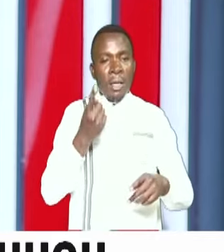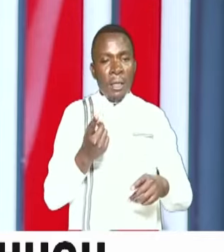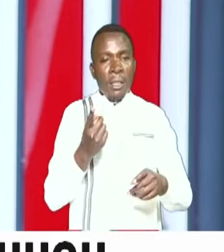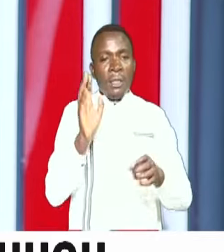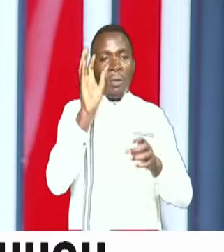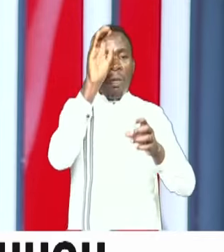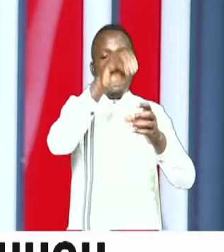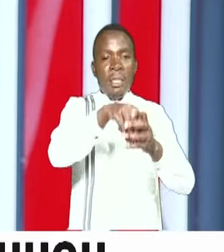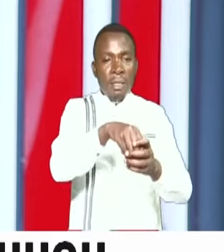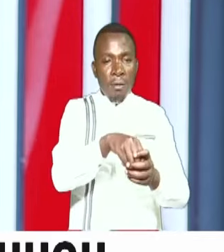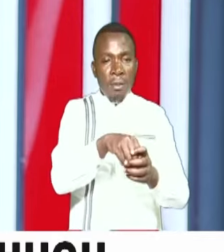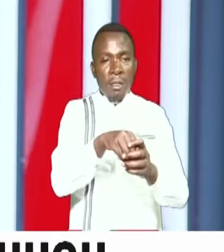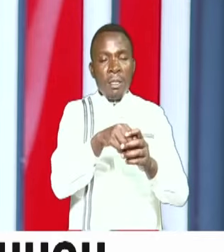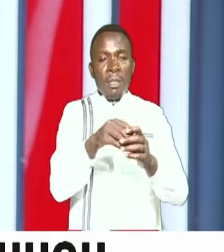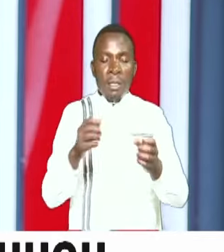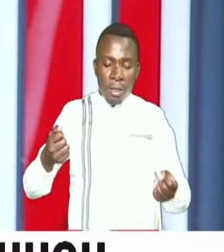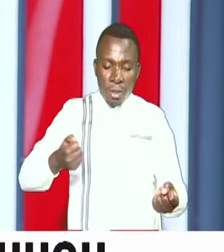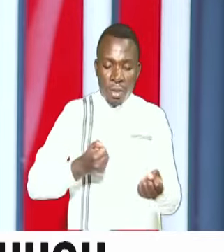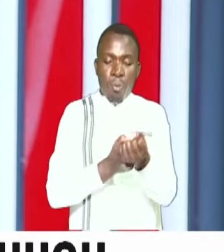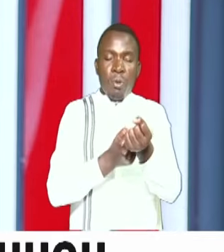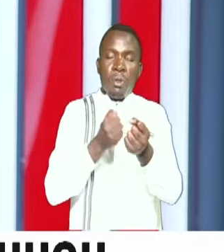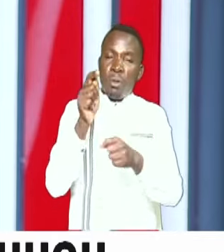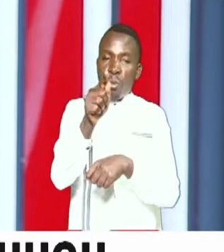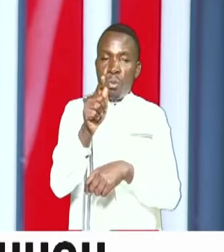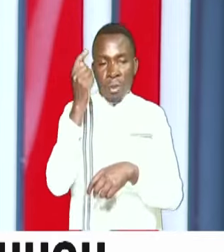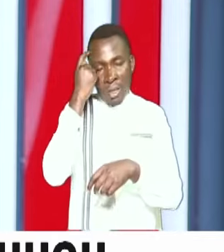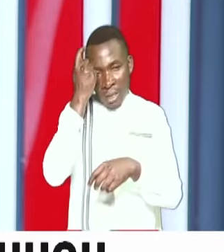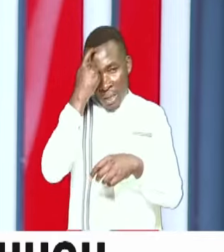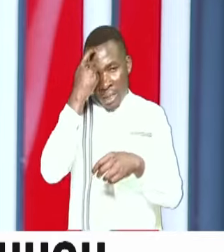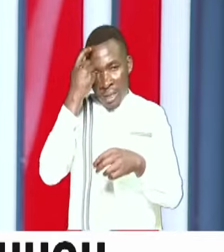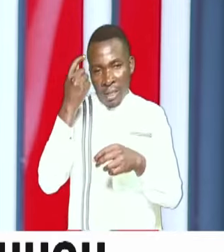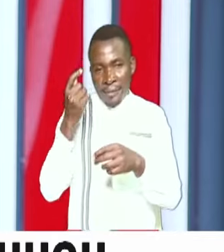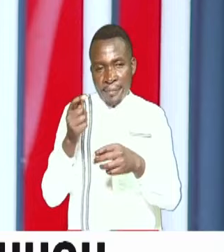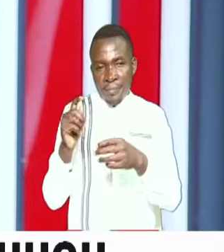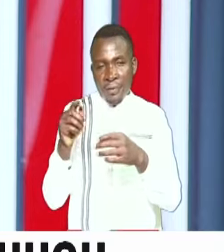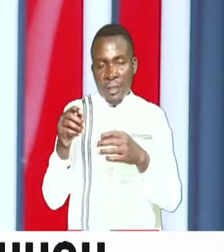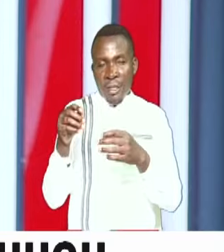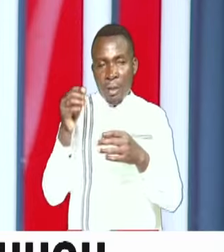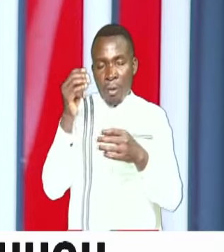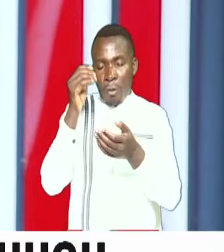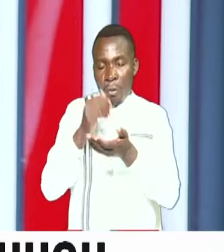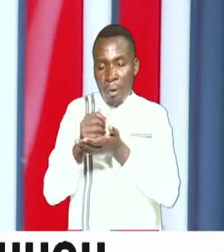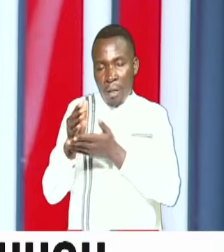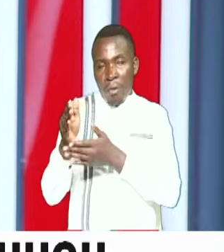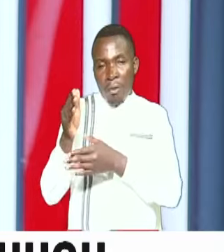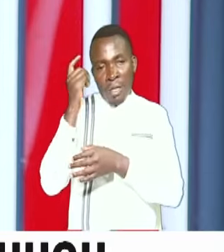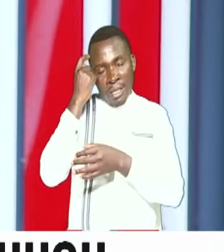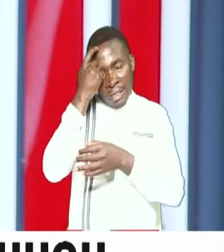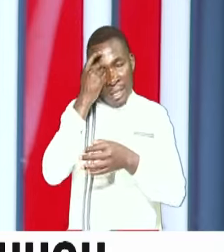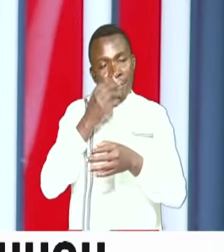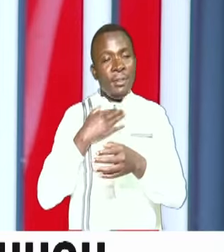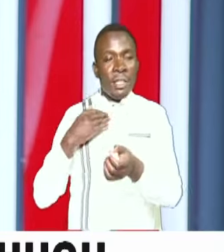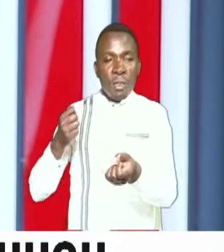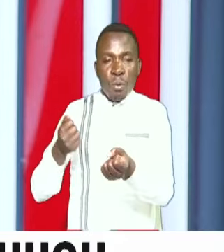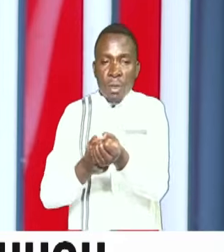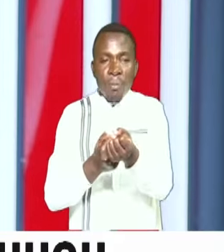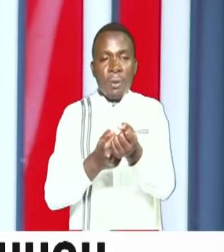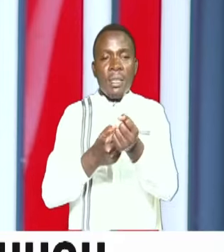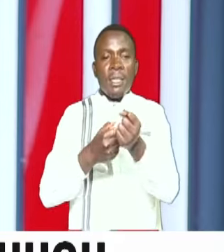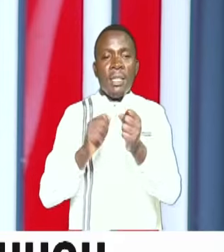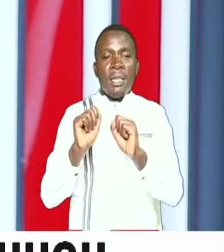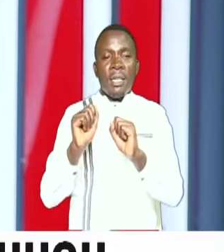hagiyemo nkunganire ya leta izo bita subsidy kugira ngo koko leta supporting inganda zishobore